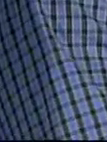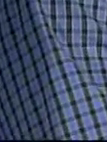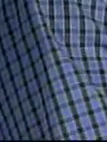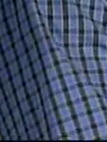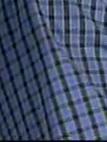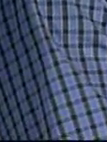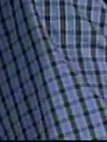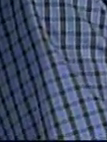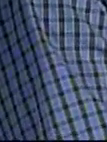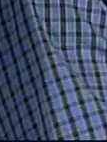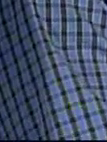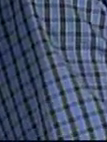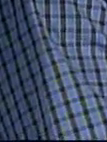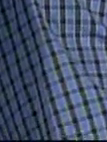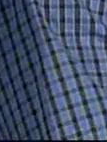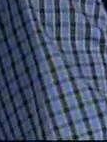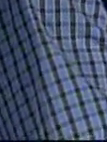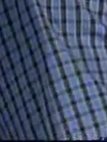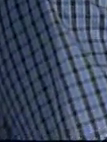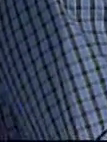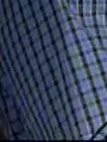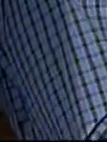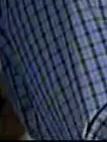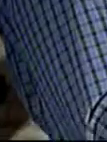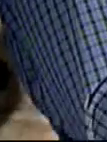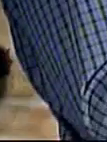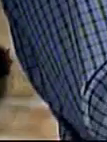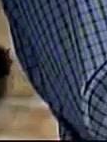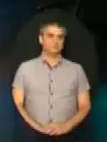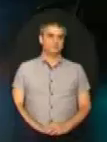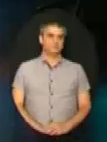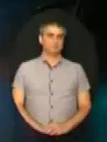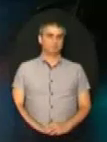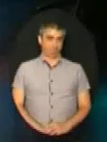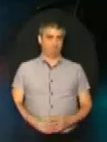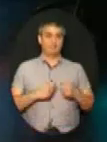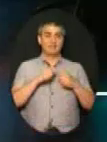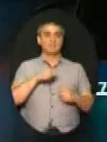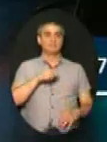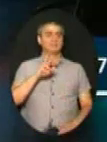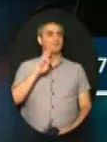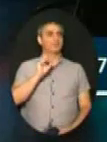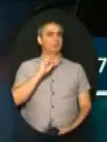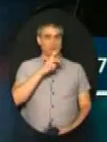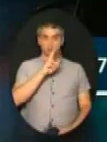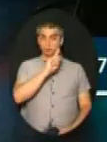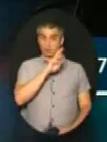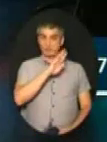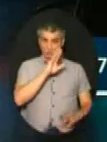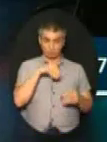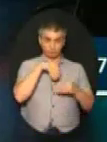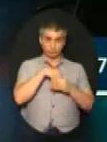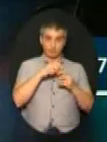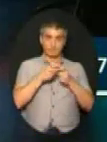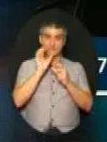מותר לפלסטינים להיאבק כדי להשיג את העניין הנשגב הזה? חברת הכנסת רויטל סויד, לזוהיר בהלול יש מקום במפלגה